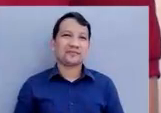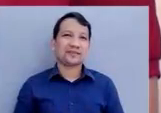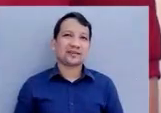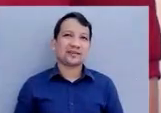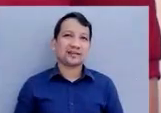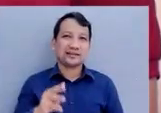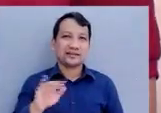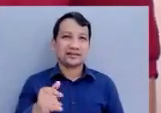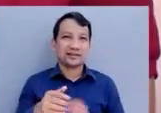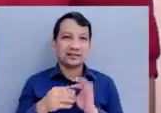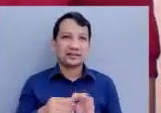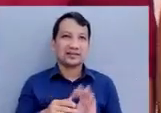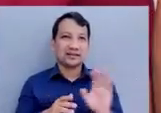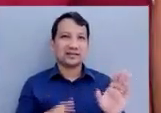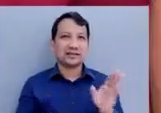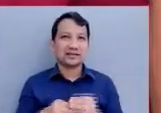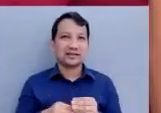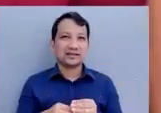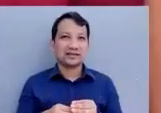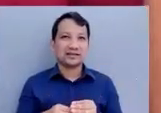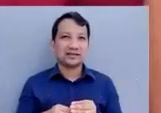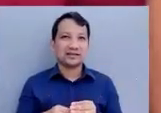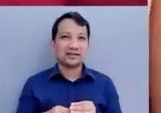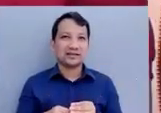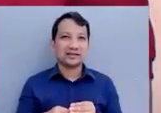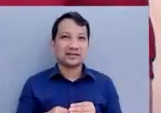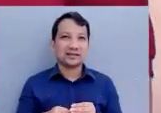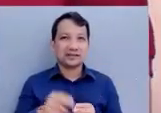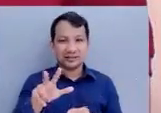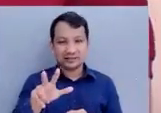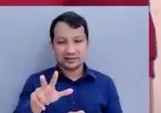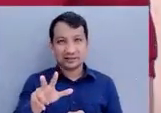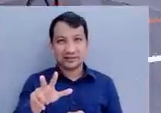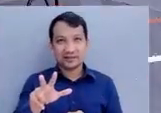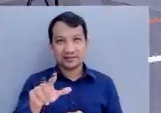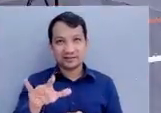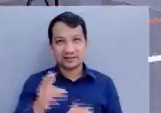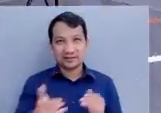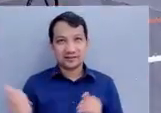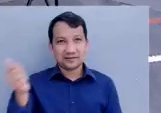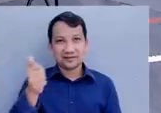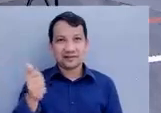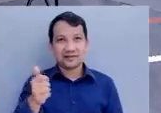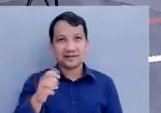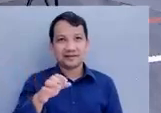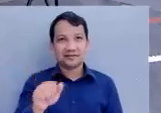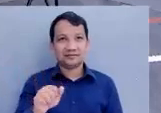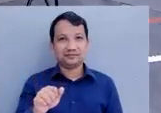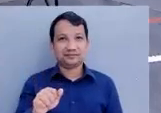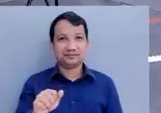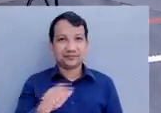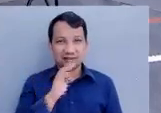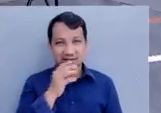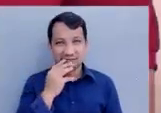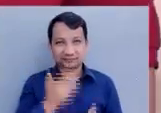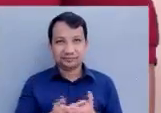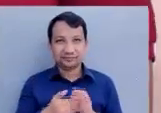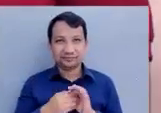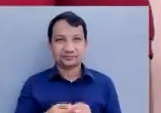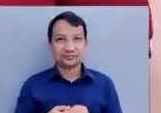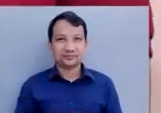kasama Syempre ang kanilang head waiter of 35 years Tama ba Edwin si Edwin Abad Welcome back